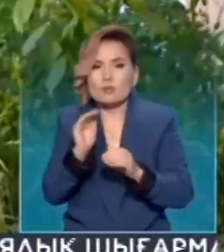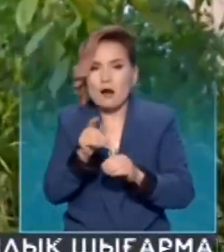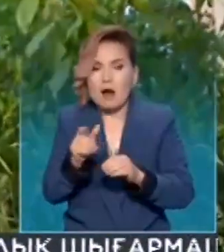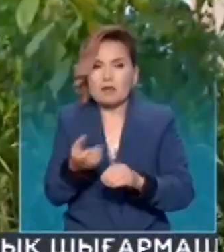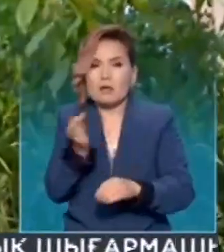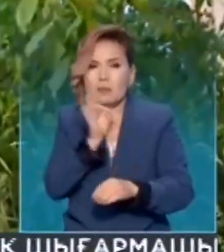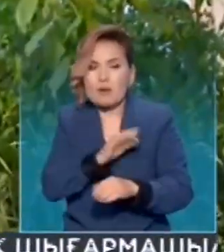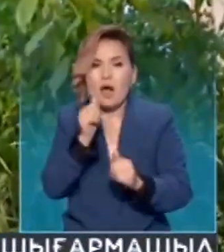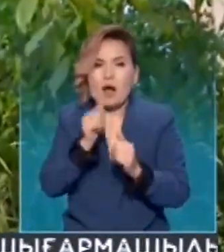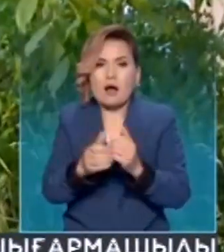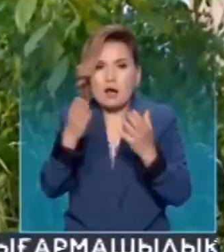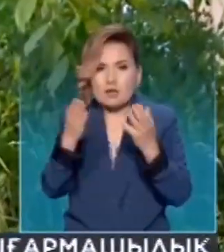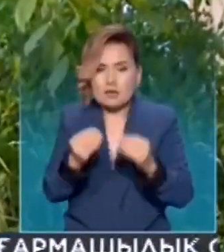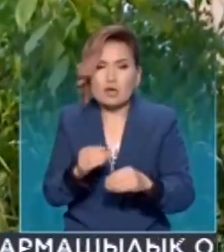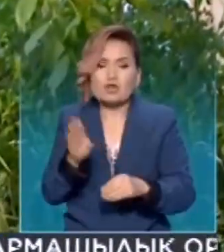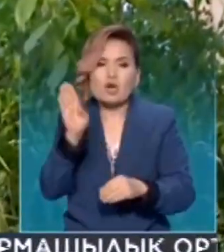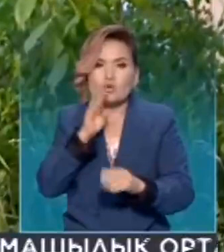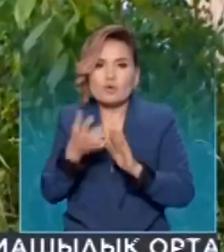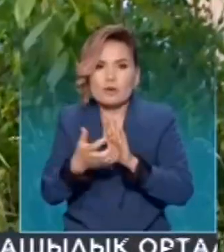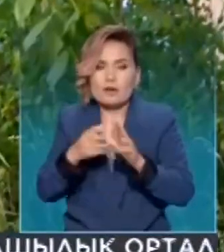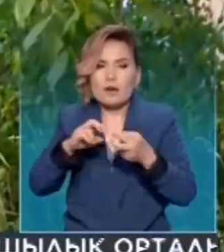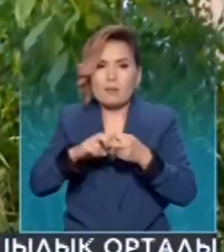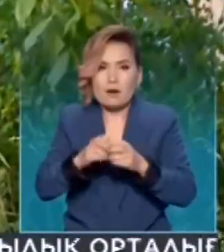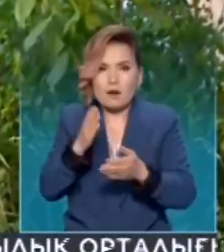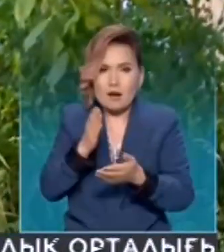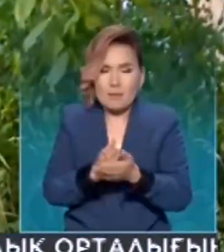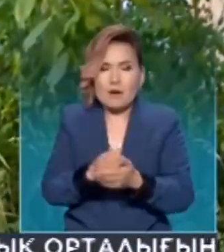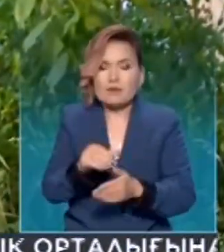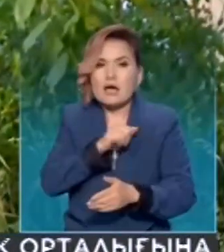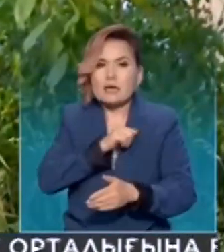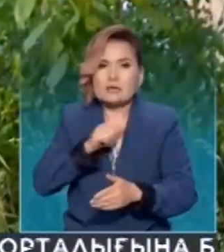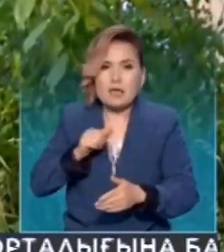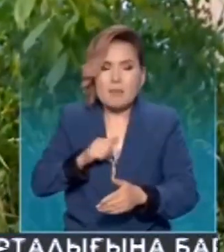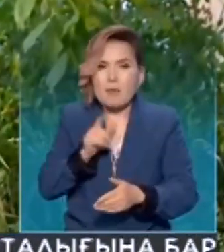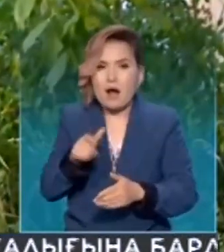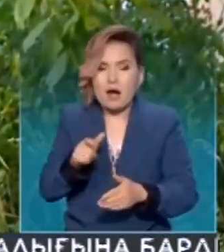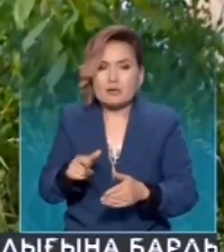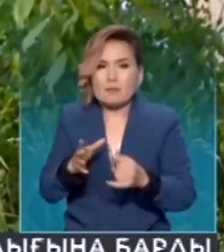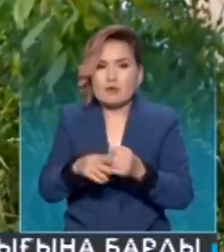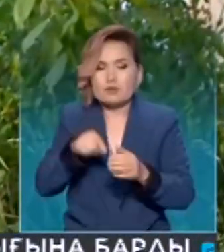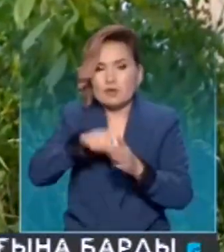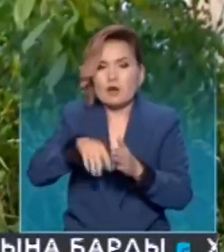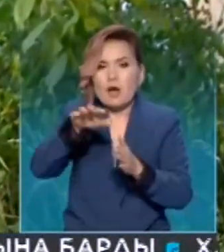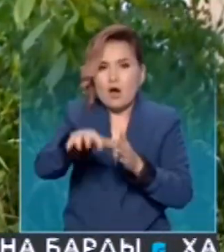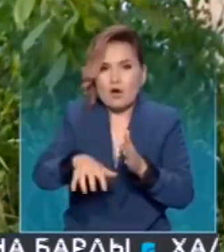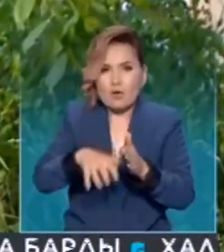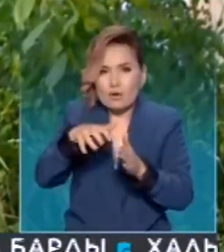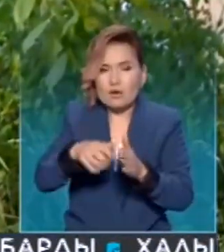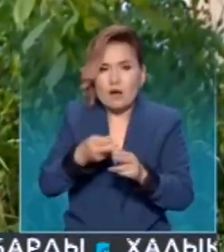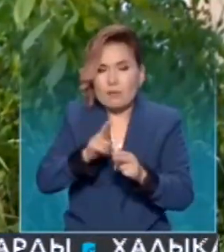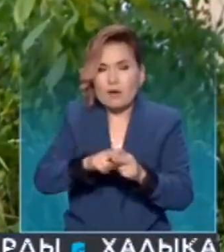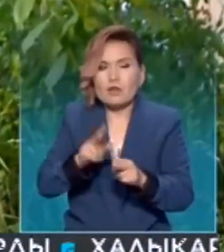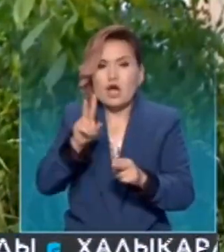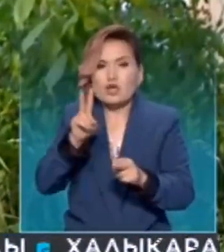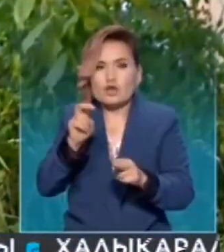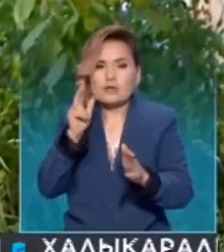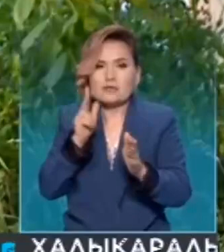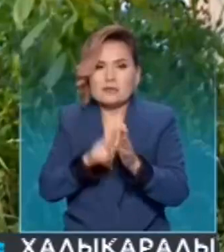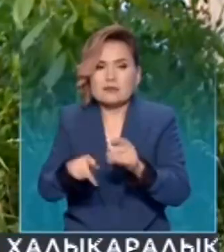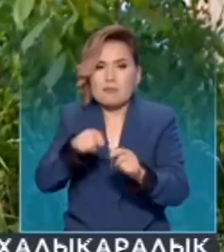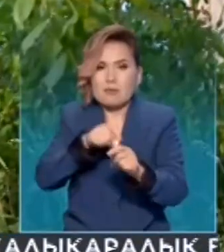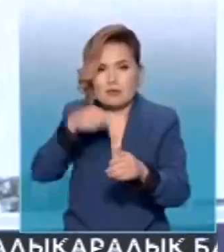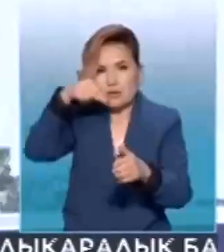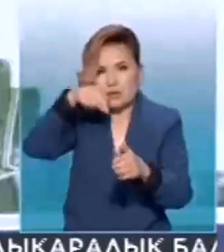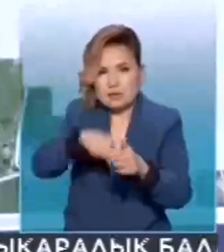Тиісінше үнемі су жетіспейді. Тұрғындар қолдан құдық қазайын десе, ішуге жарамды тіршілік көзі 280 метр